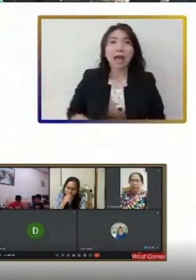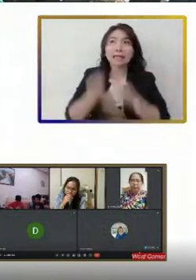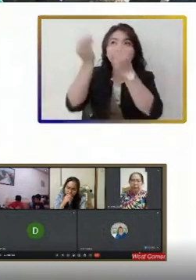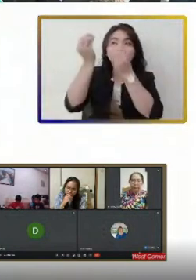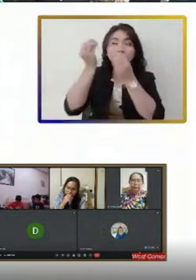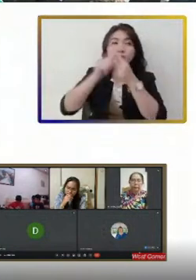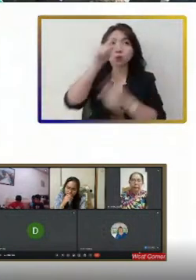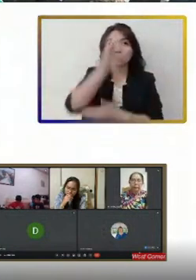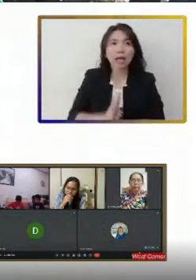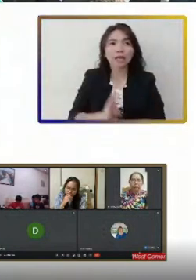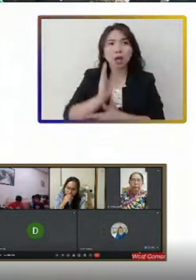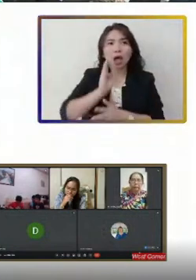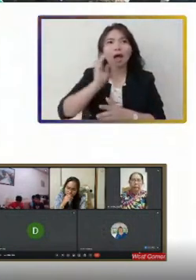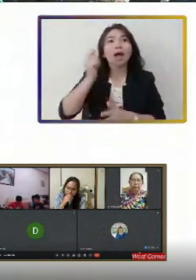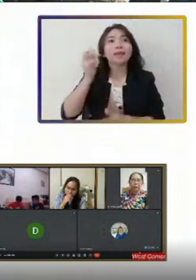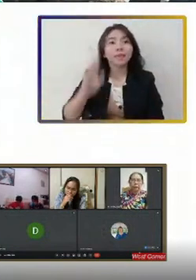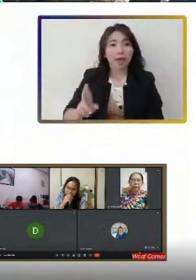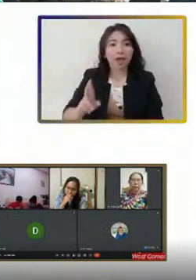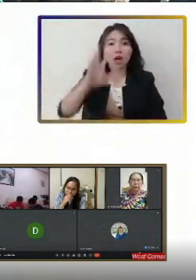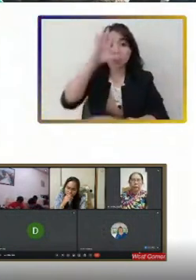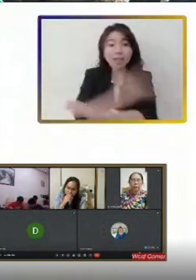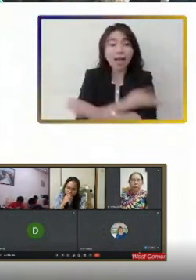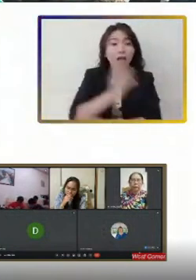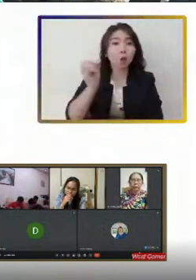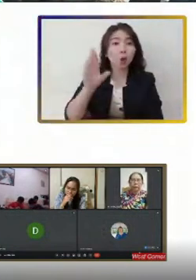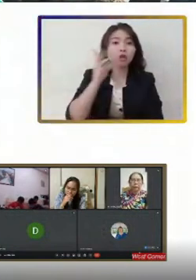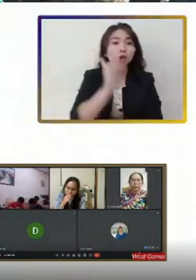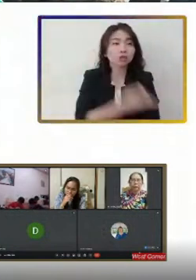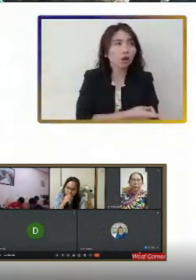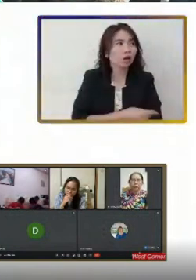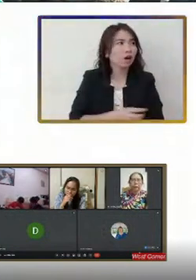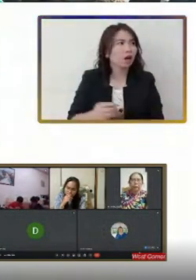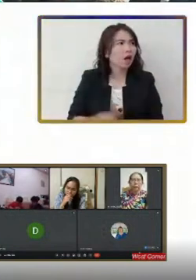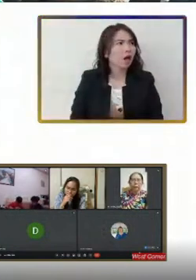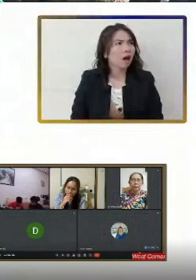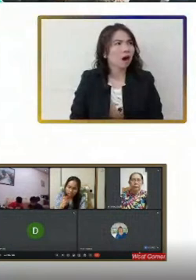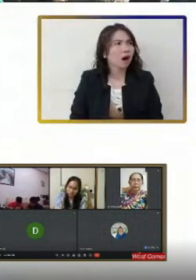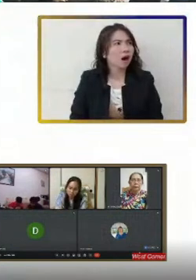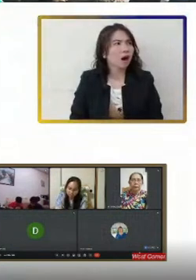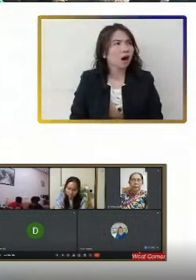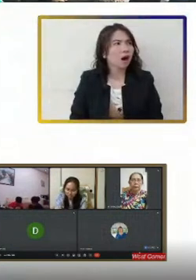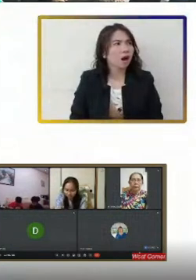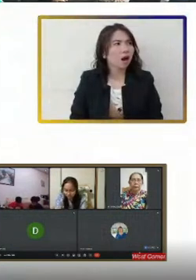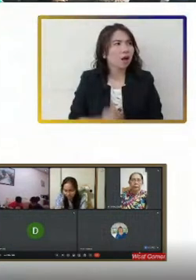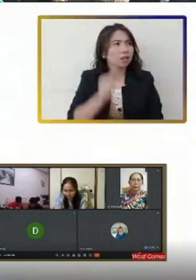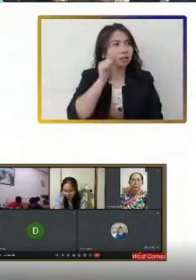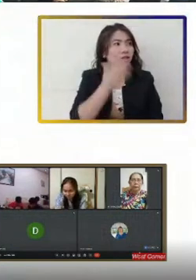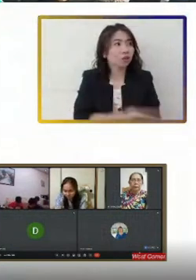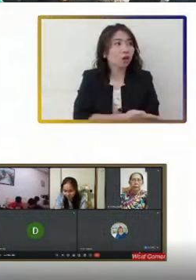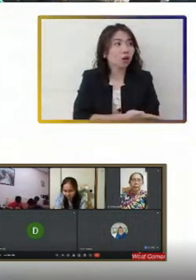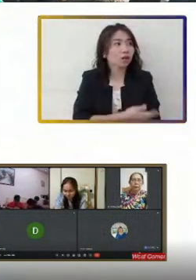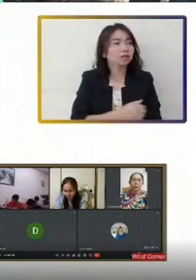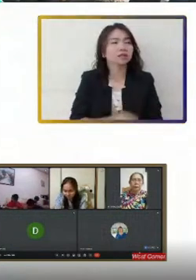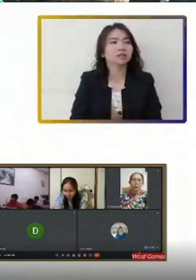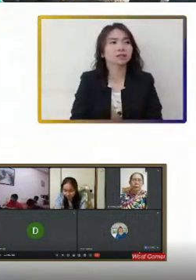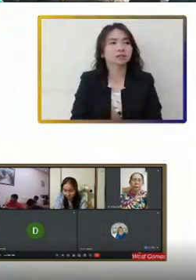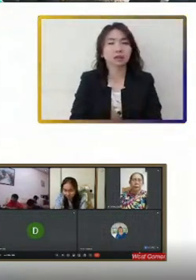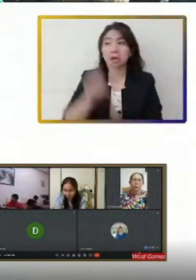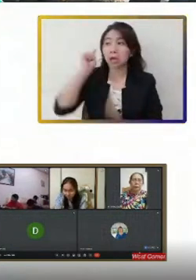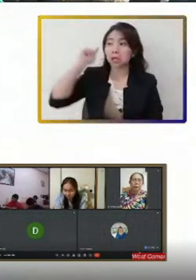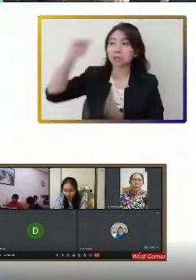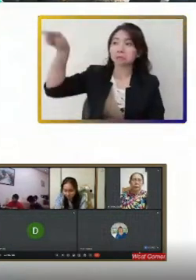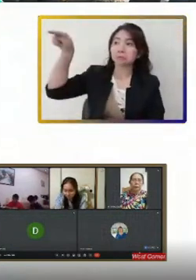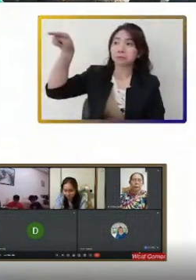eto sila Randy. Maagang, ang aga nila, buhay pa nun si Lerma eh. Ang aga